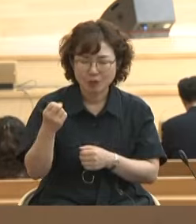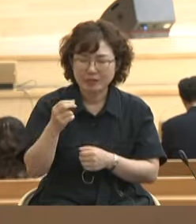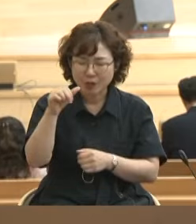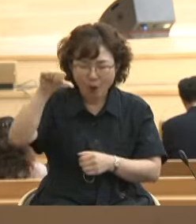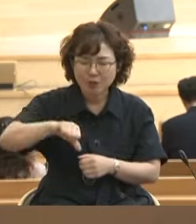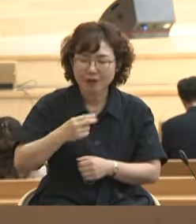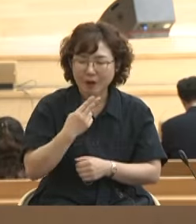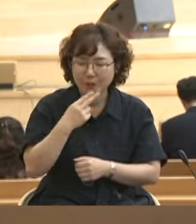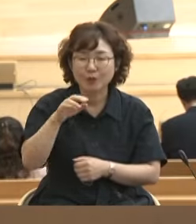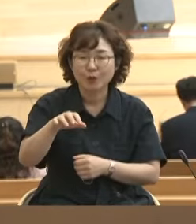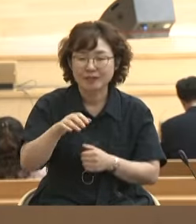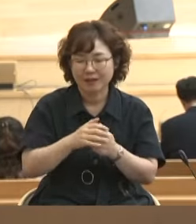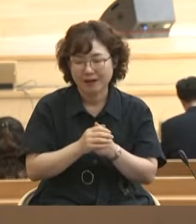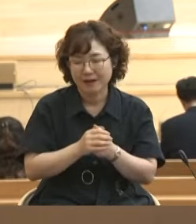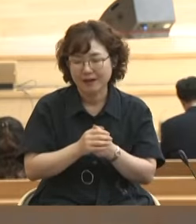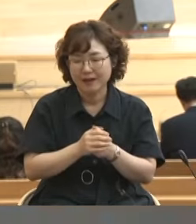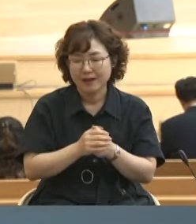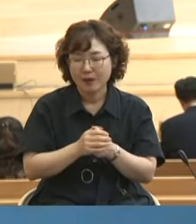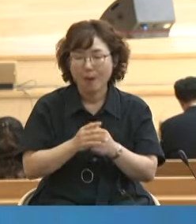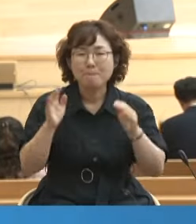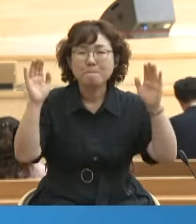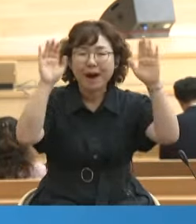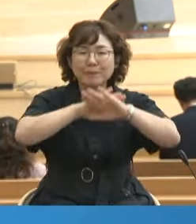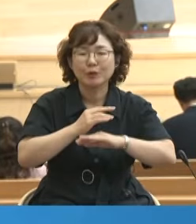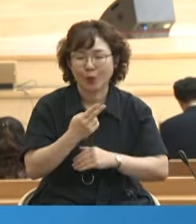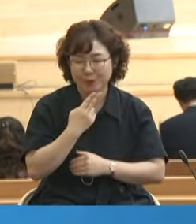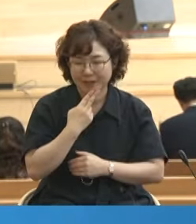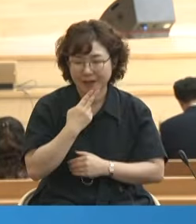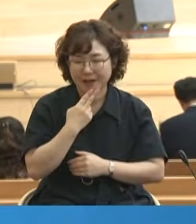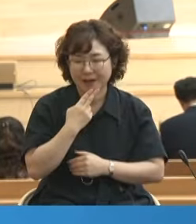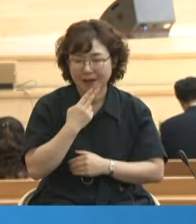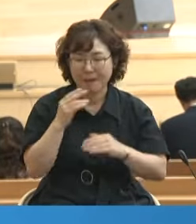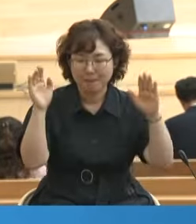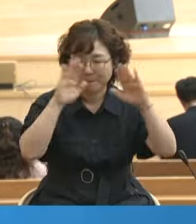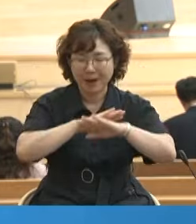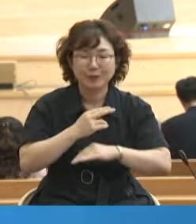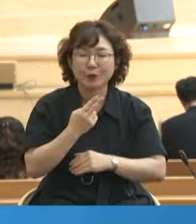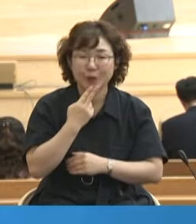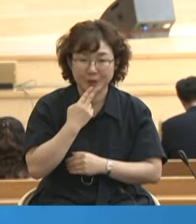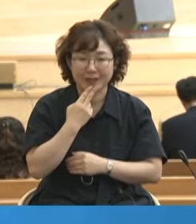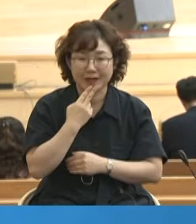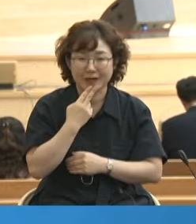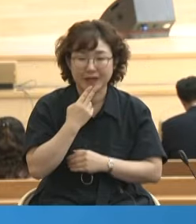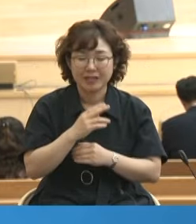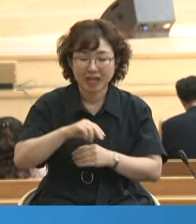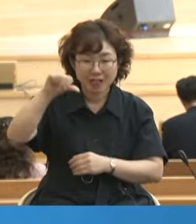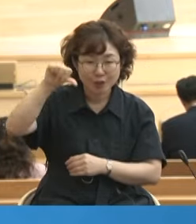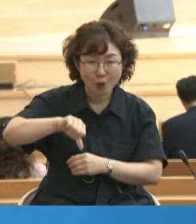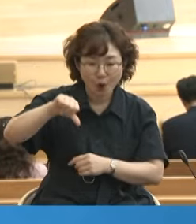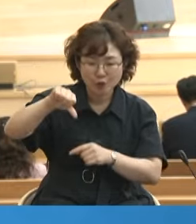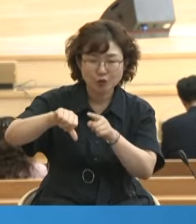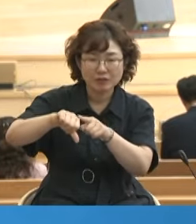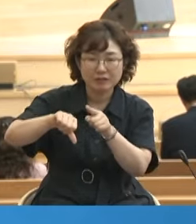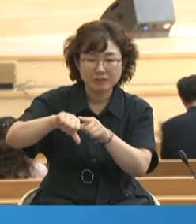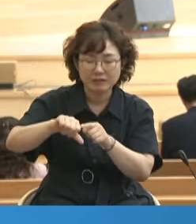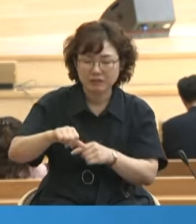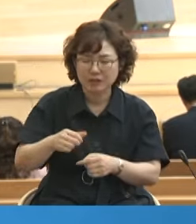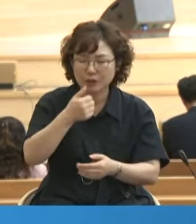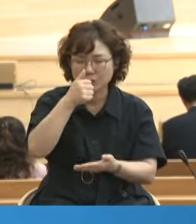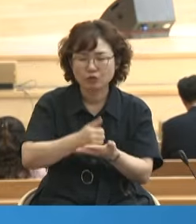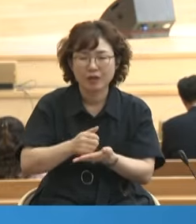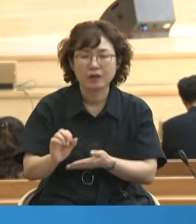말합니다. 5절에 보니까 다시 밤이 없겠고 그렇게 말해. 저주는 기본적으로 죄로 말미암은